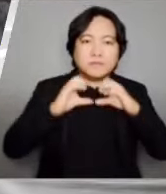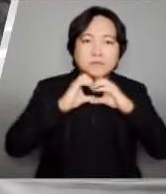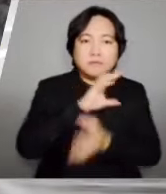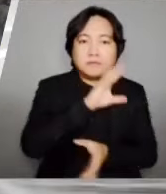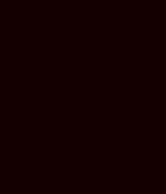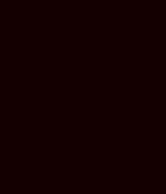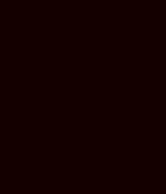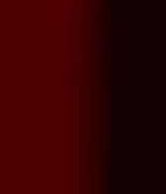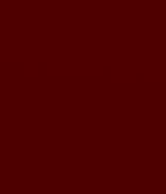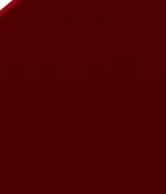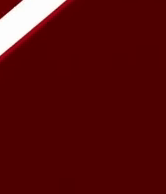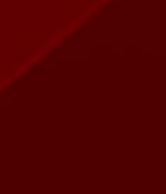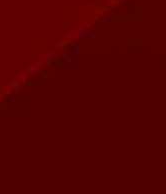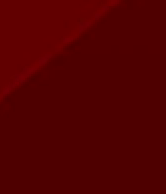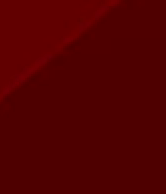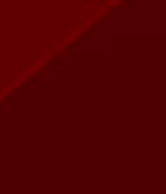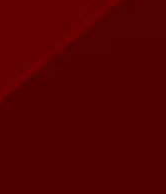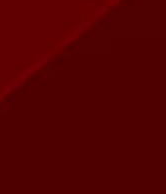ang inyong saksi.